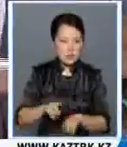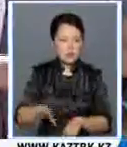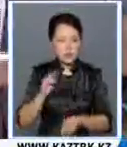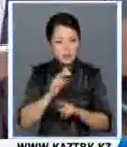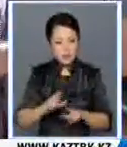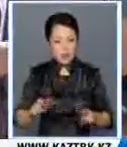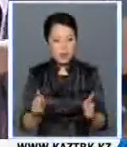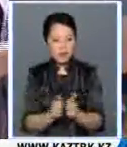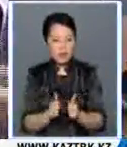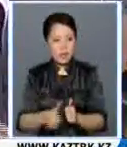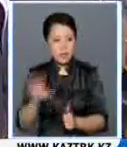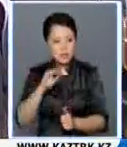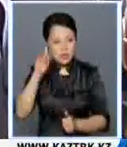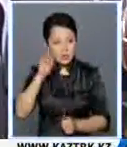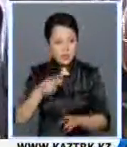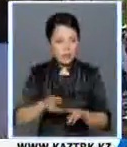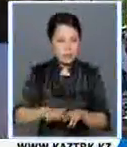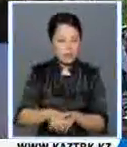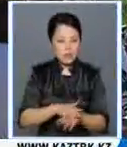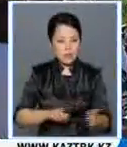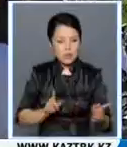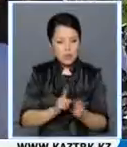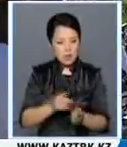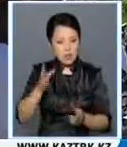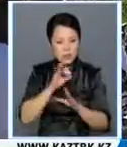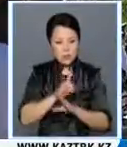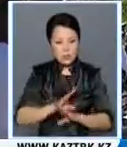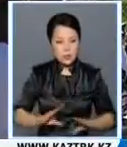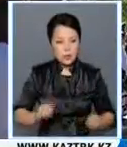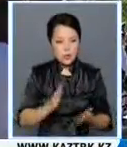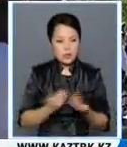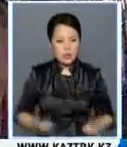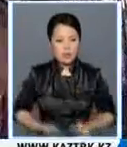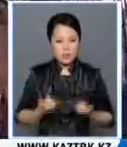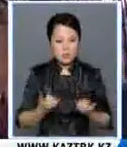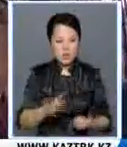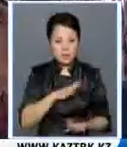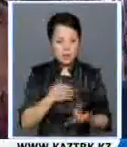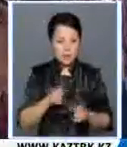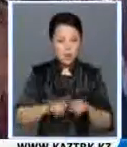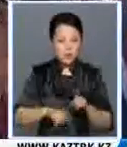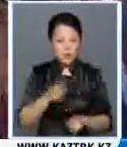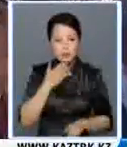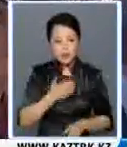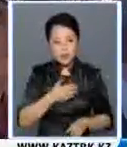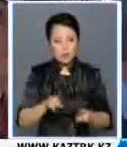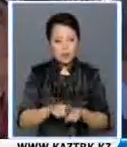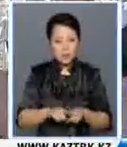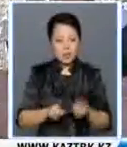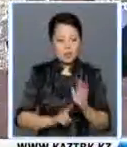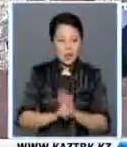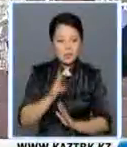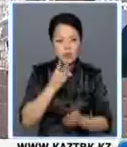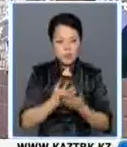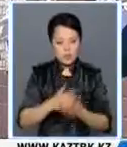лицей оқушылары қатысты. Жиналғандар марқұмды 1 минут үнсіздікпен еске алып, жауынгер рухына тағзым етті. Отанға деген сүйіспеншіліктен туындаған